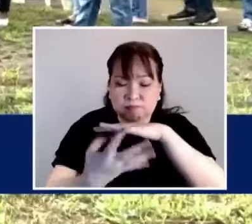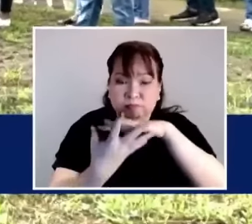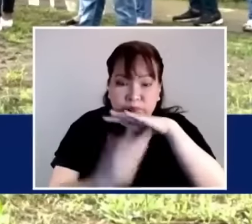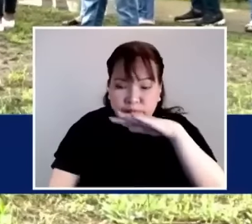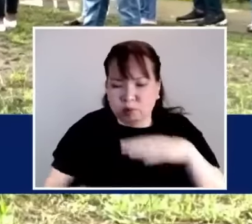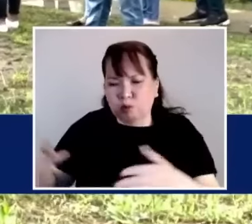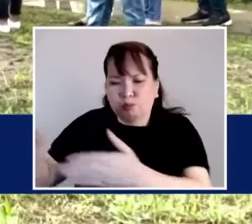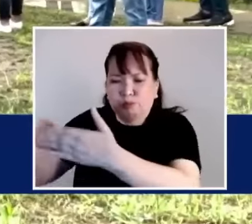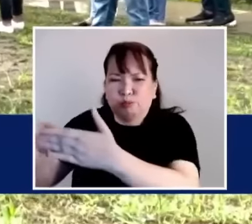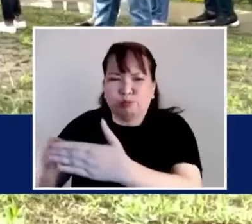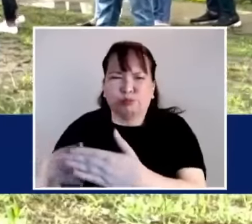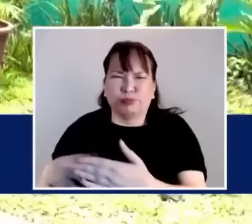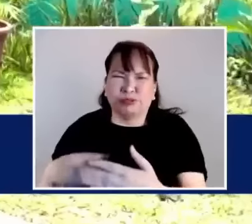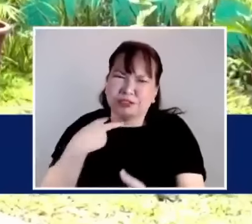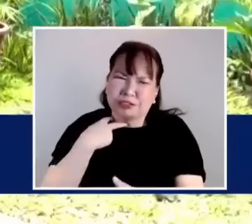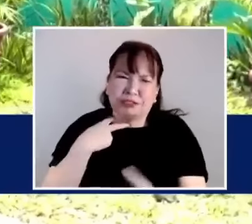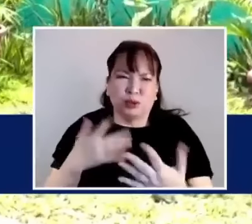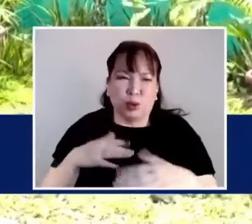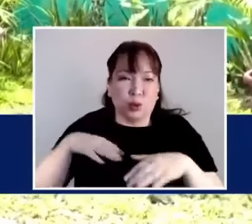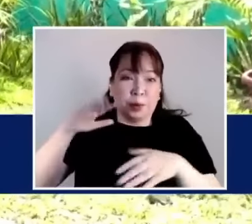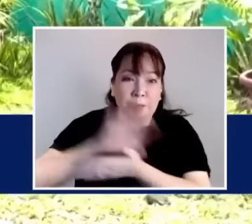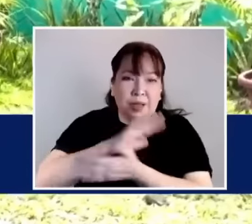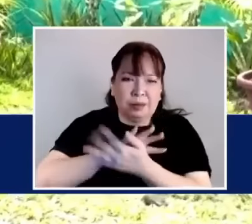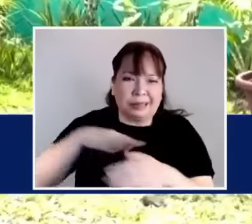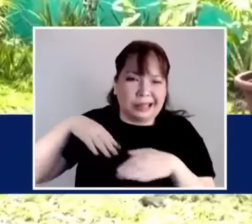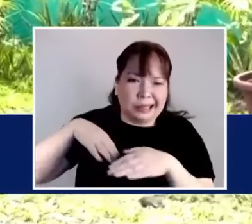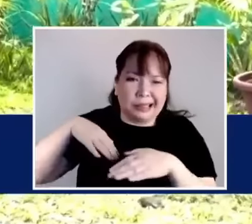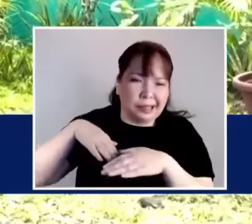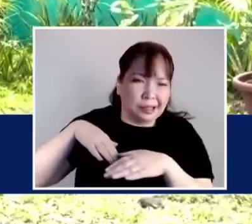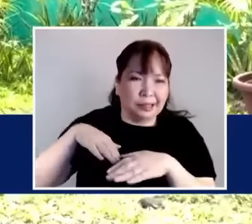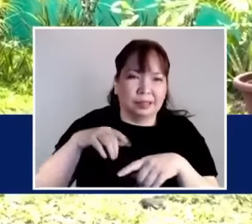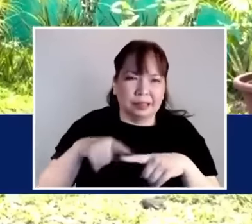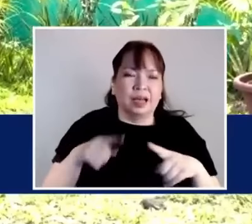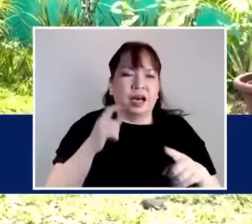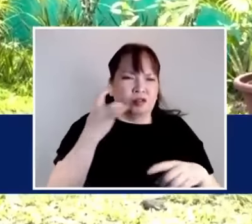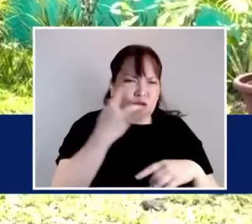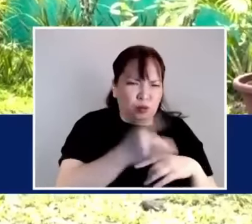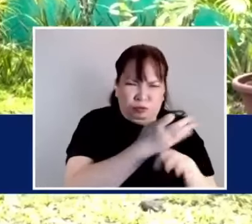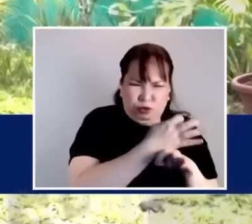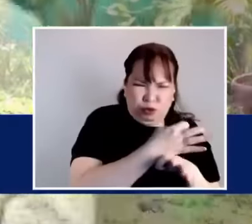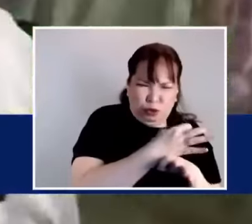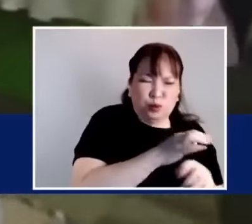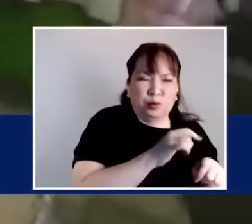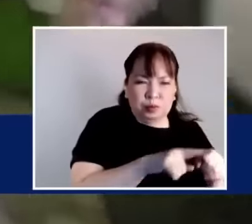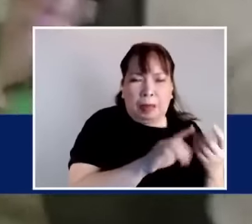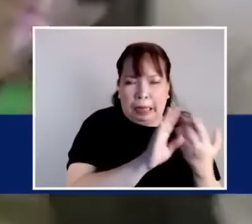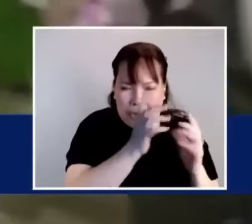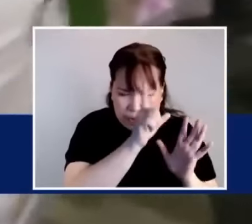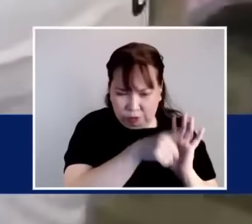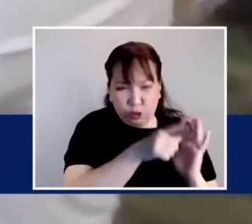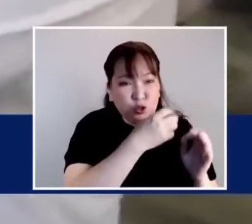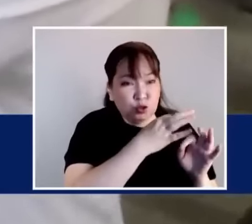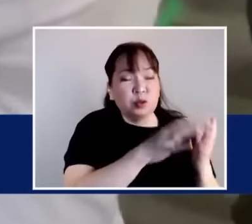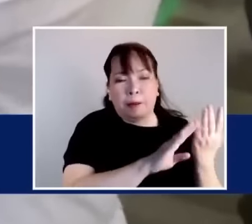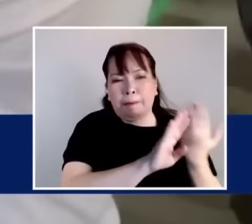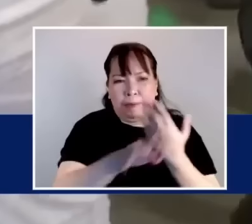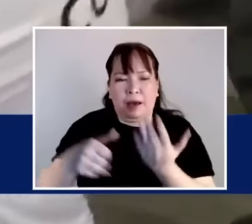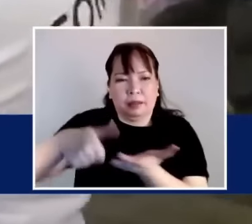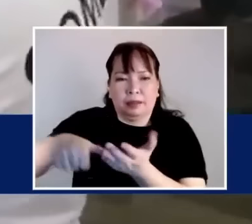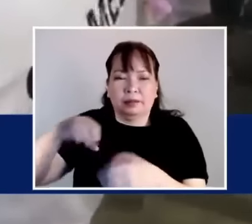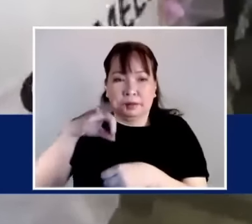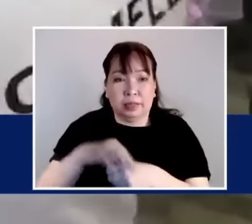at nagja-jam ang papel. Agad itong kinumpune at ibinalik sa polling centers. Pumalya rin ang isang VCM